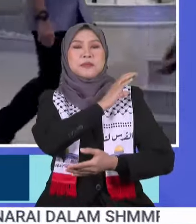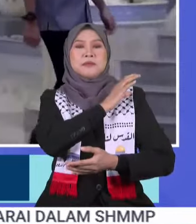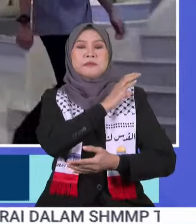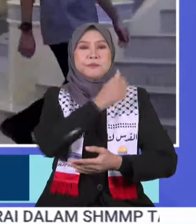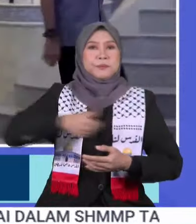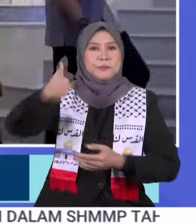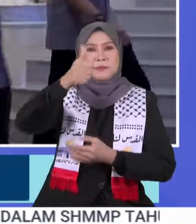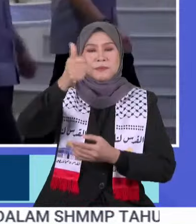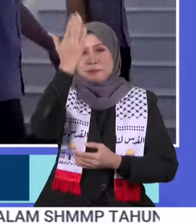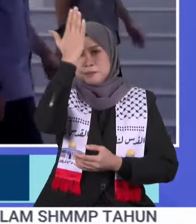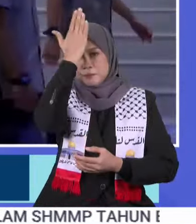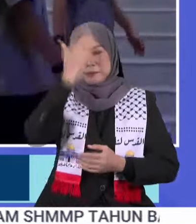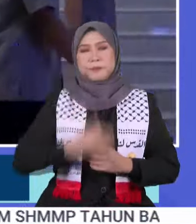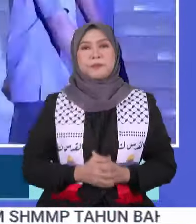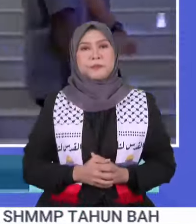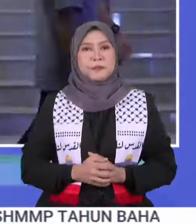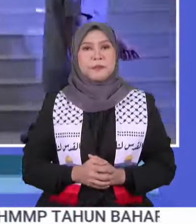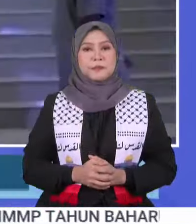Riayatuddin Al-Mustafa Billah Shah.